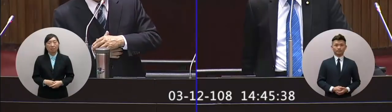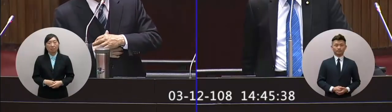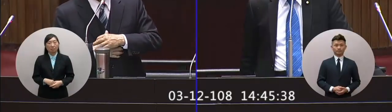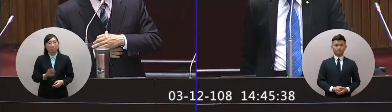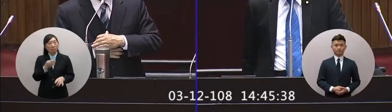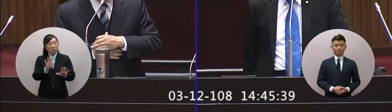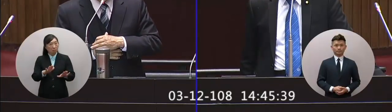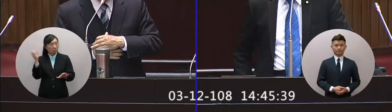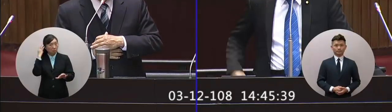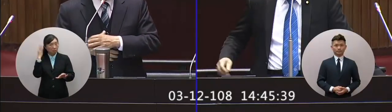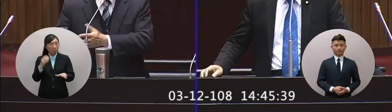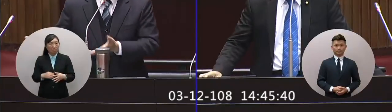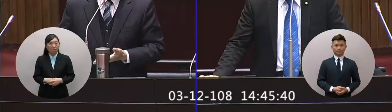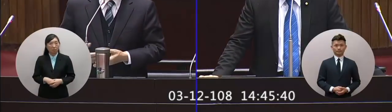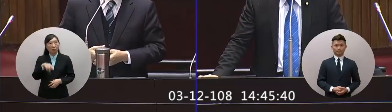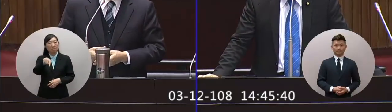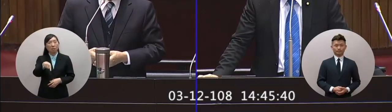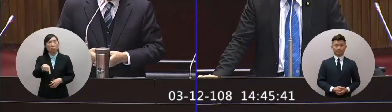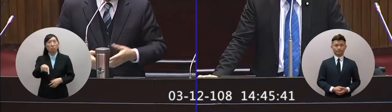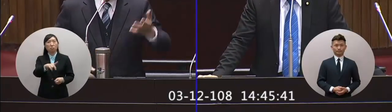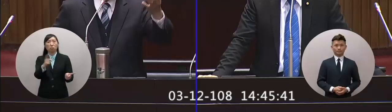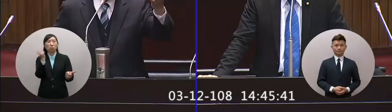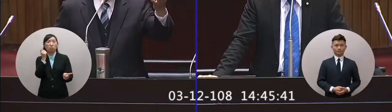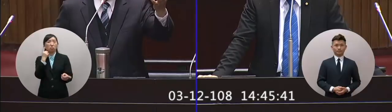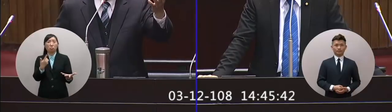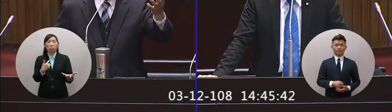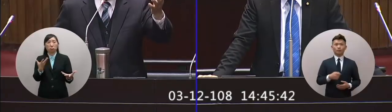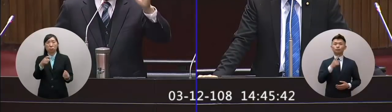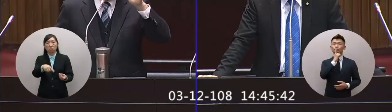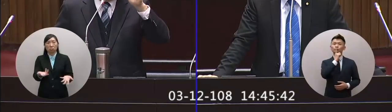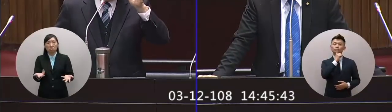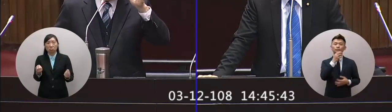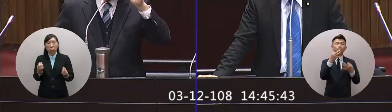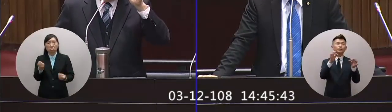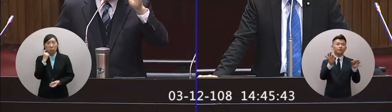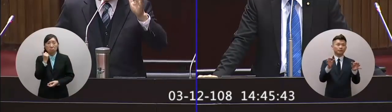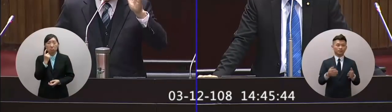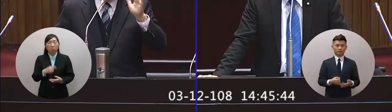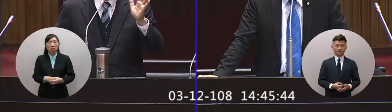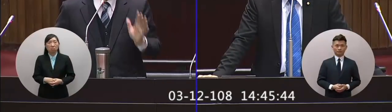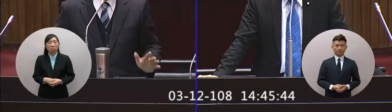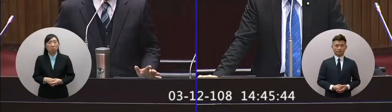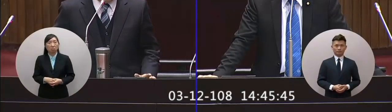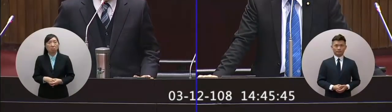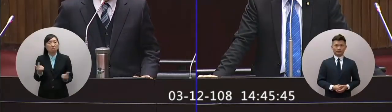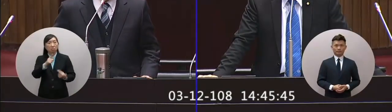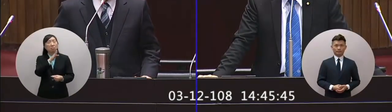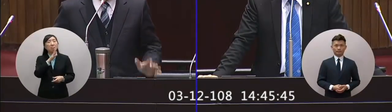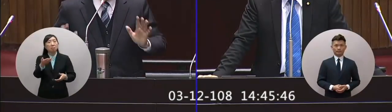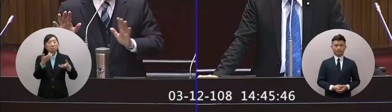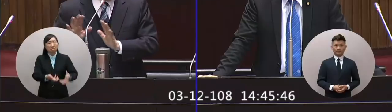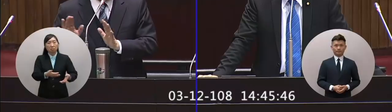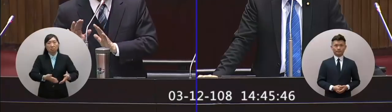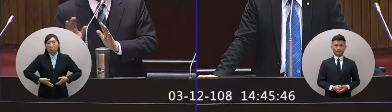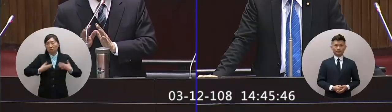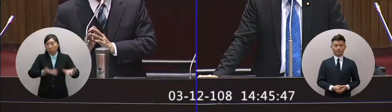有消息说，这根本没这回事。 他只是说一说，随便说一说。 连好像重庆那边呐、啊，